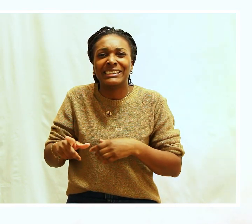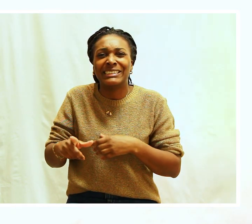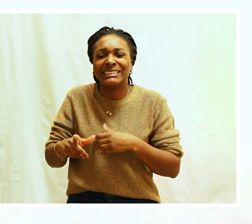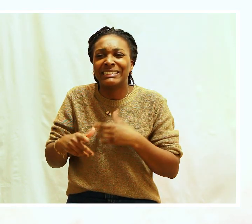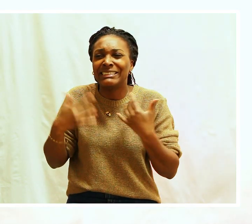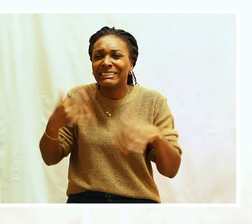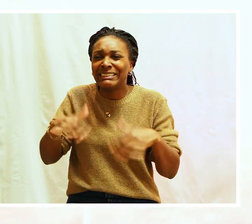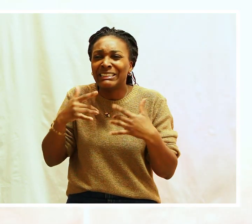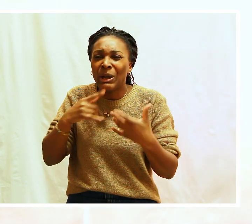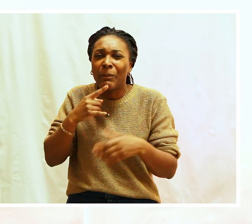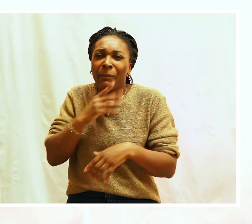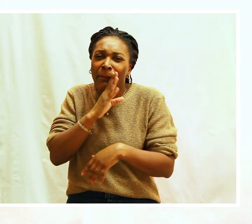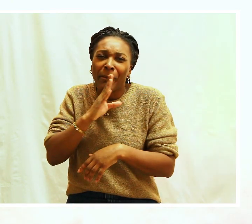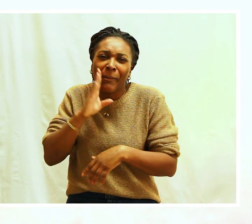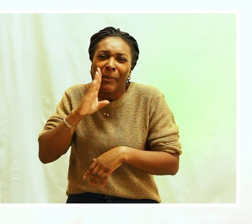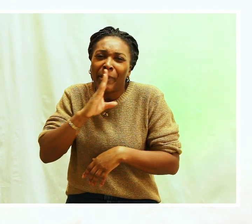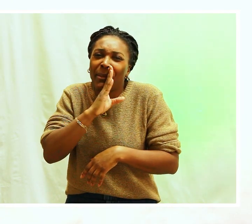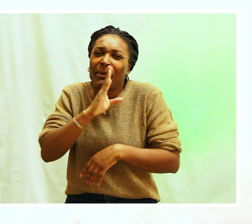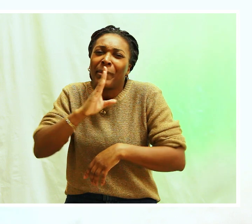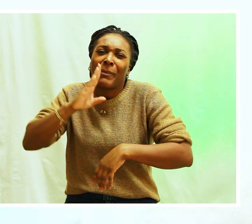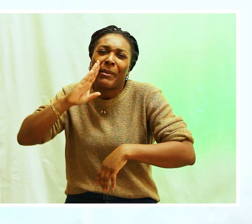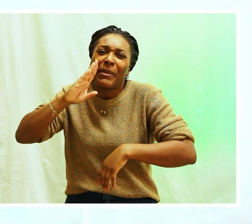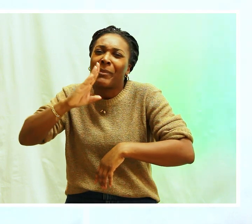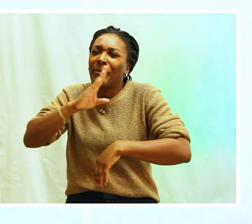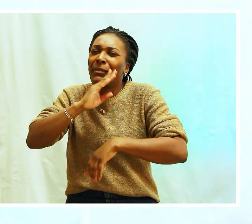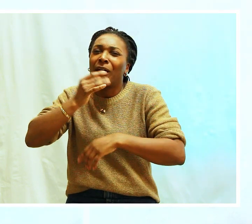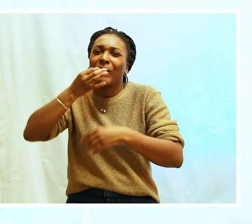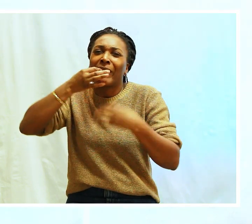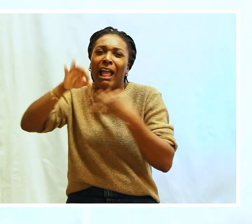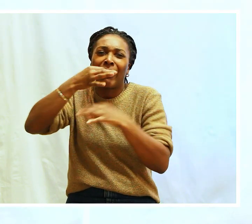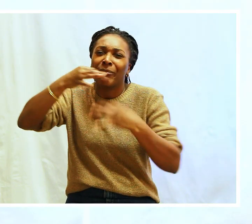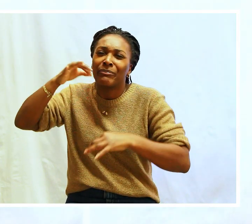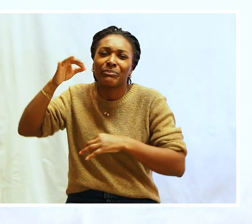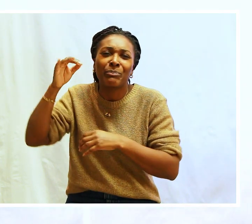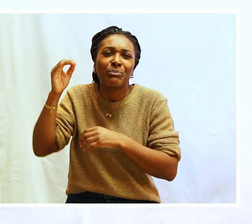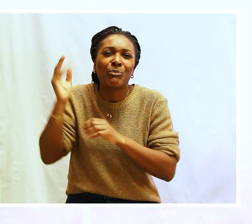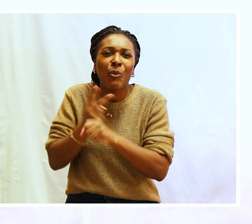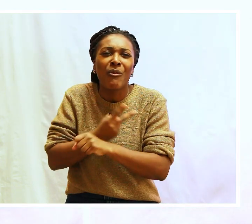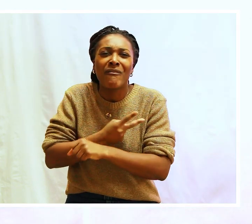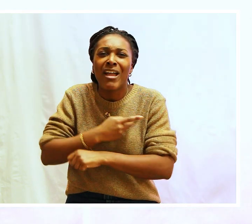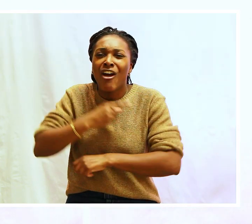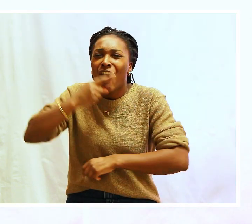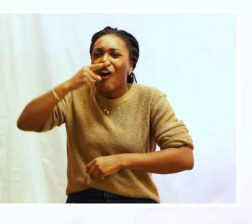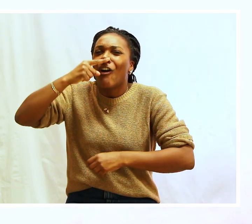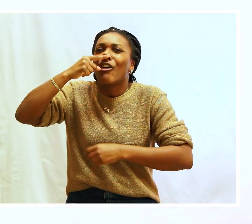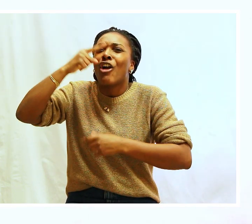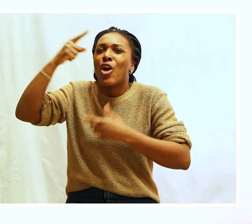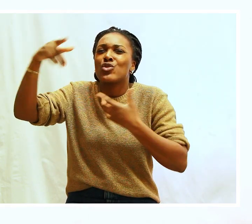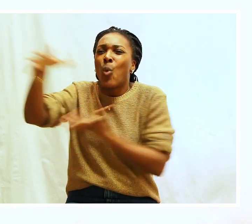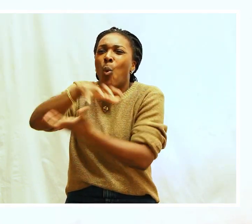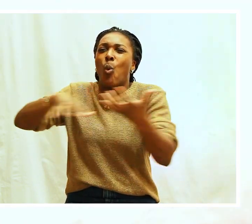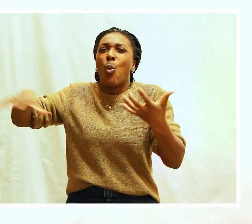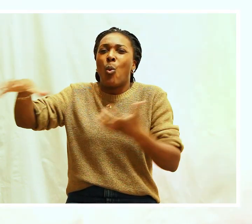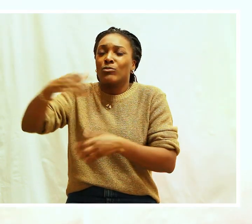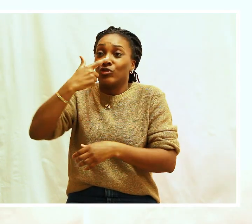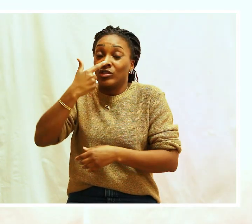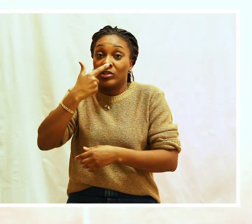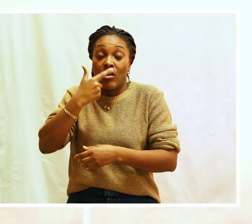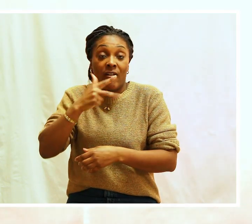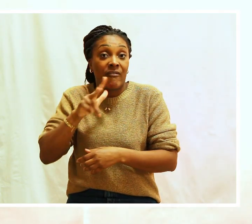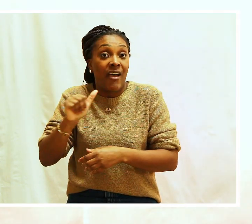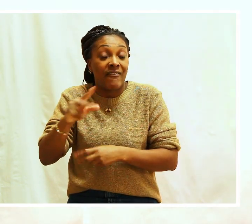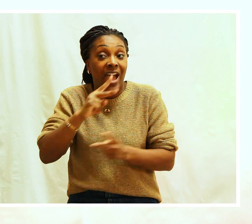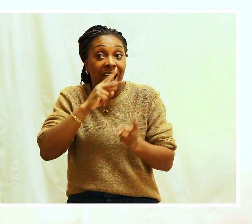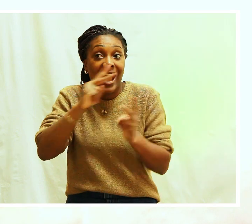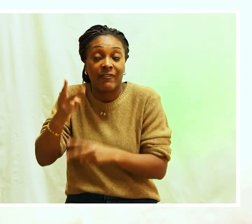des cabales, des médisances, des calomnies, de l'orgueil et du trouble. » On